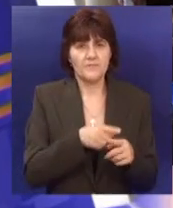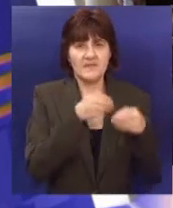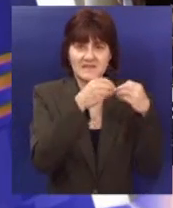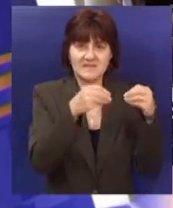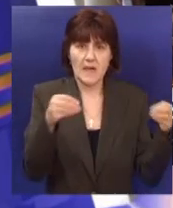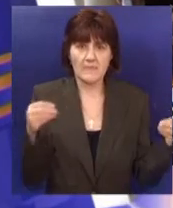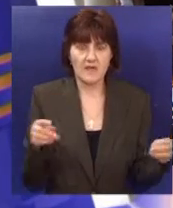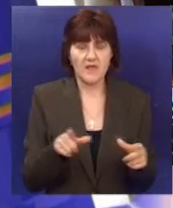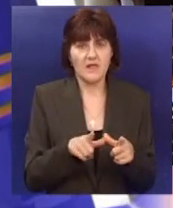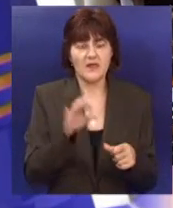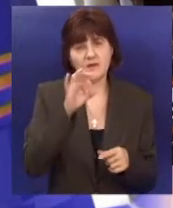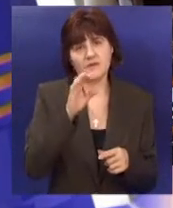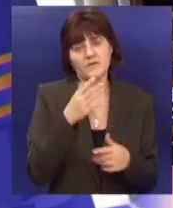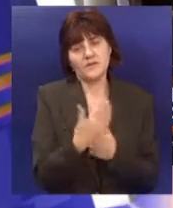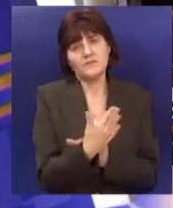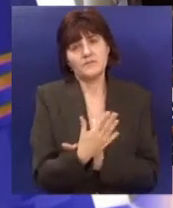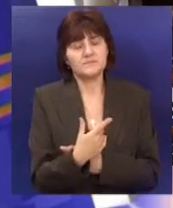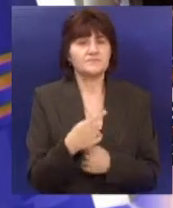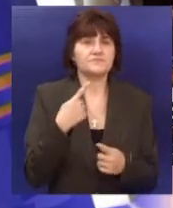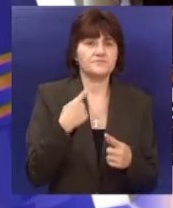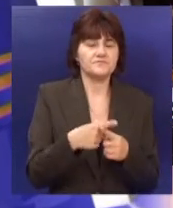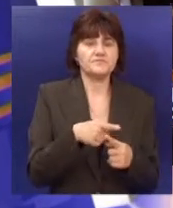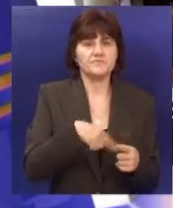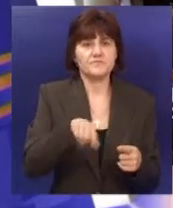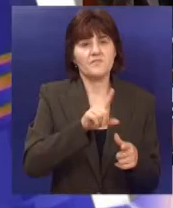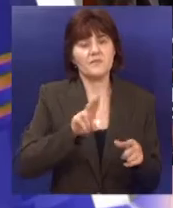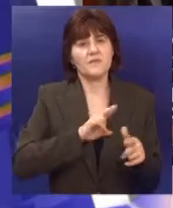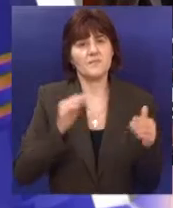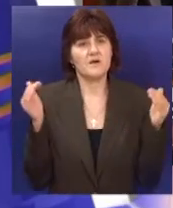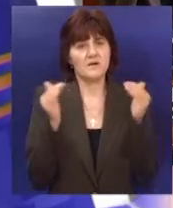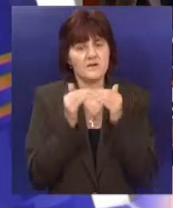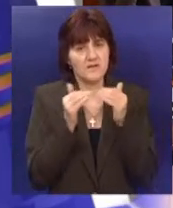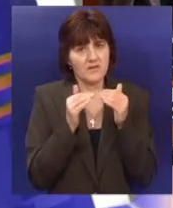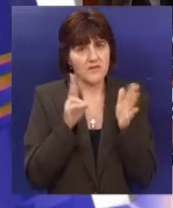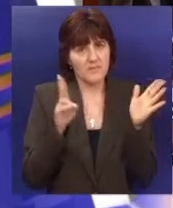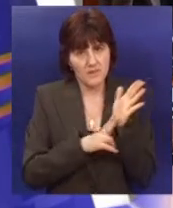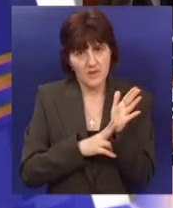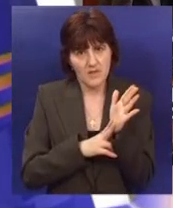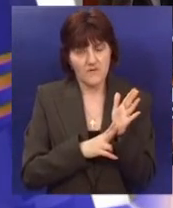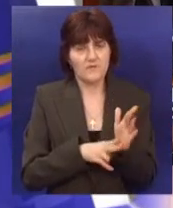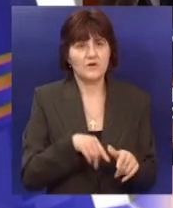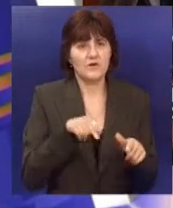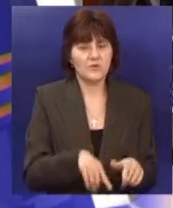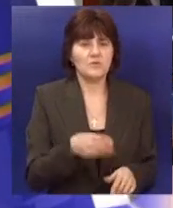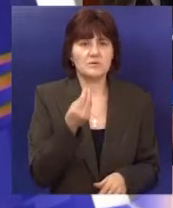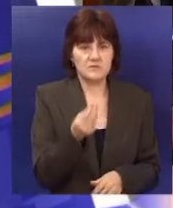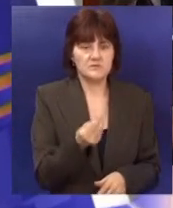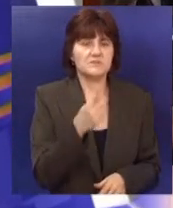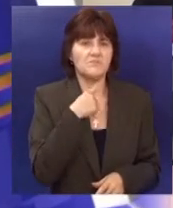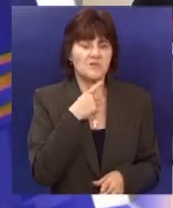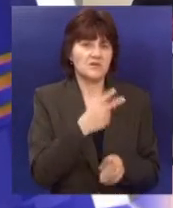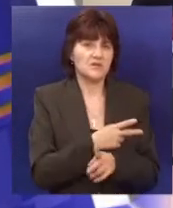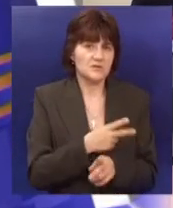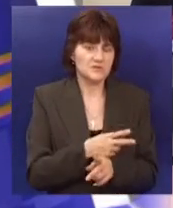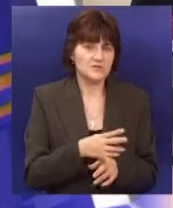Seminar Zaštita od diskriminacije u Srbiji, postupak pred poverenikom za zaštitu ravnopravnosti, se sprovodi u organizaciji Partnera Srbije i